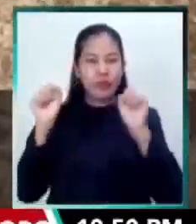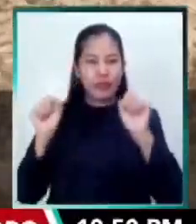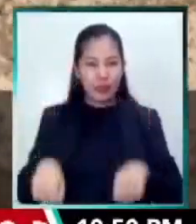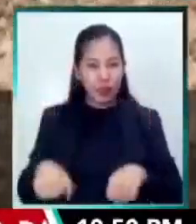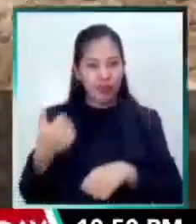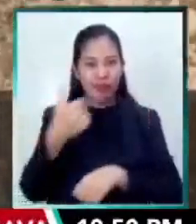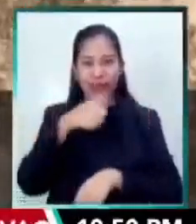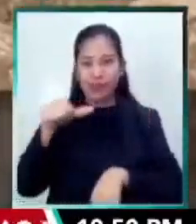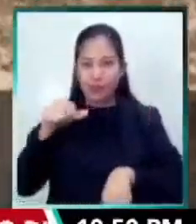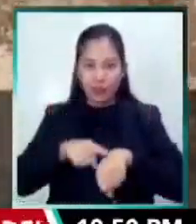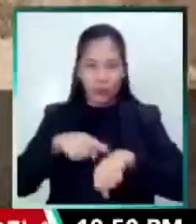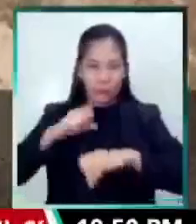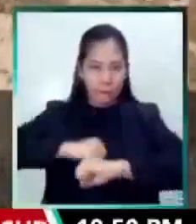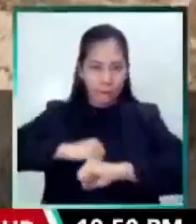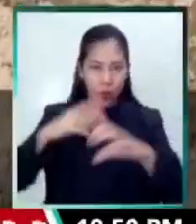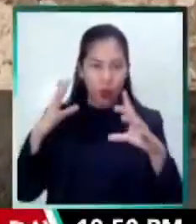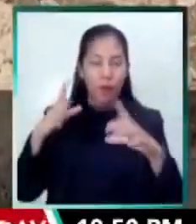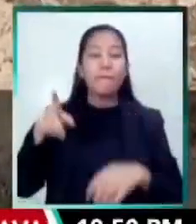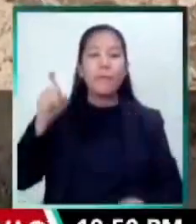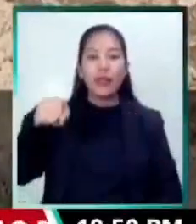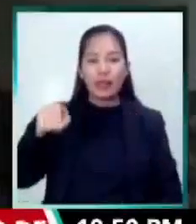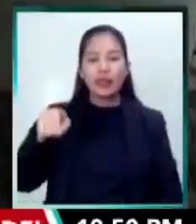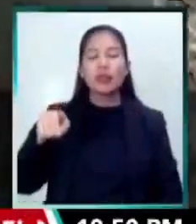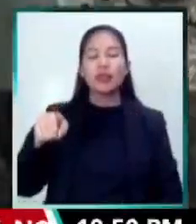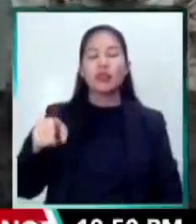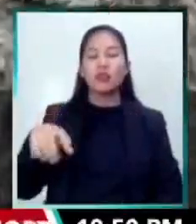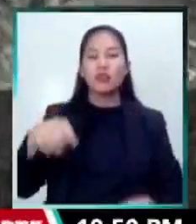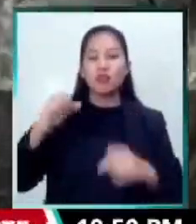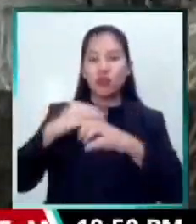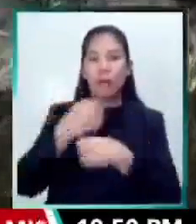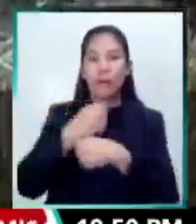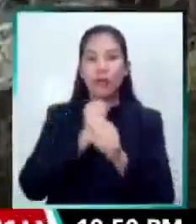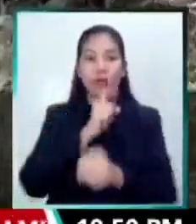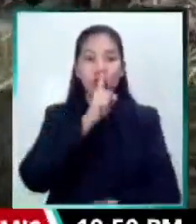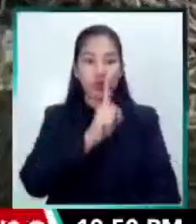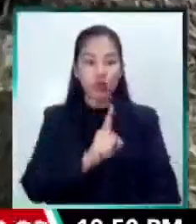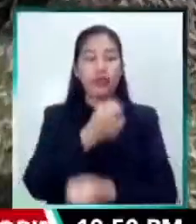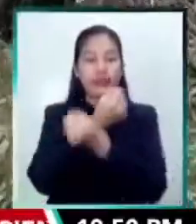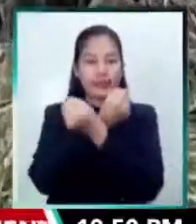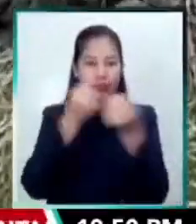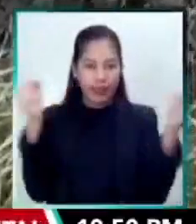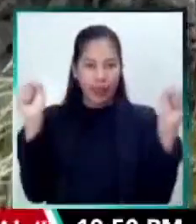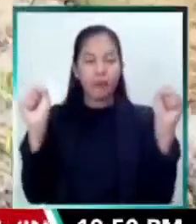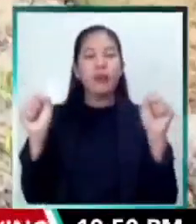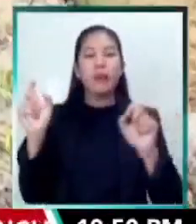Pero kailangan daw nila itong gawin para matiyak na ligtas na makakabalik ang mga residente.